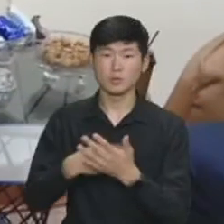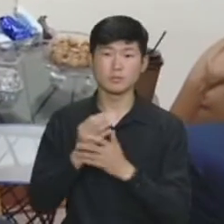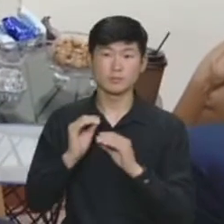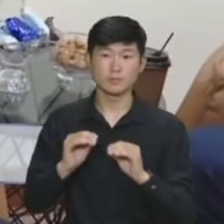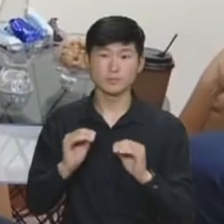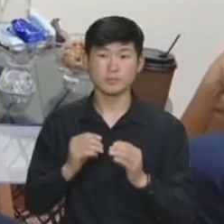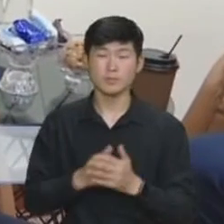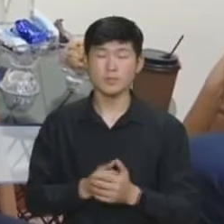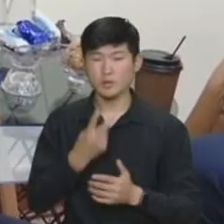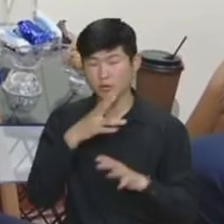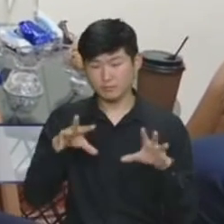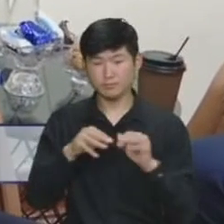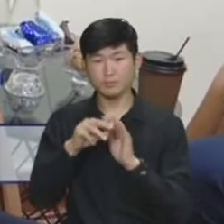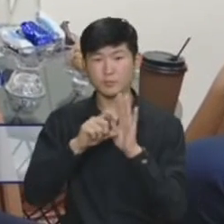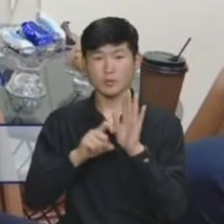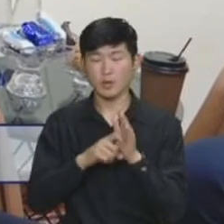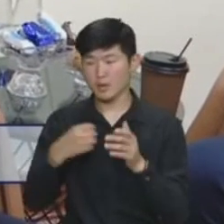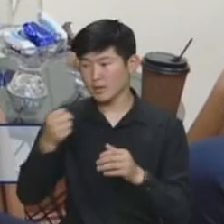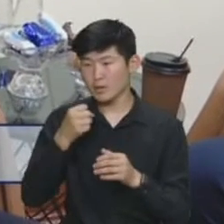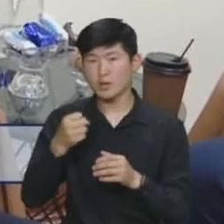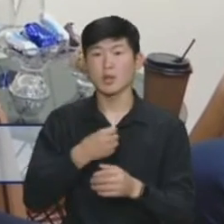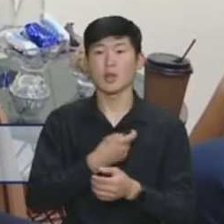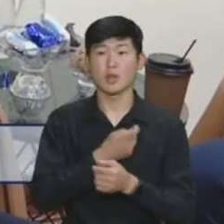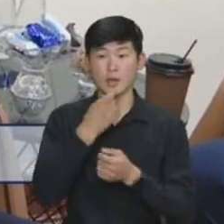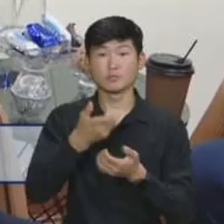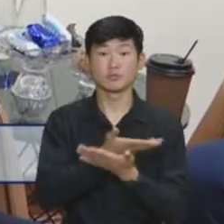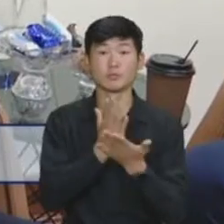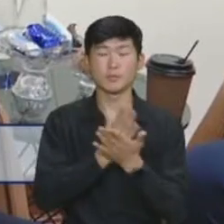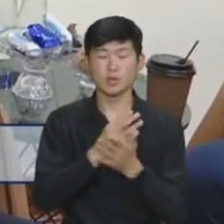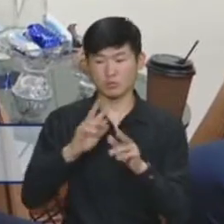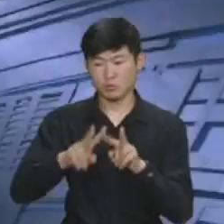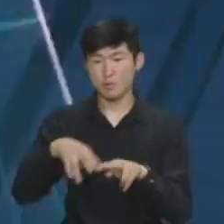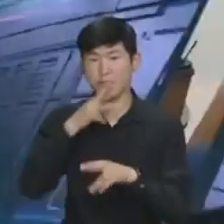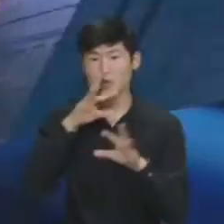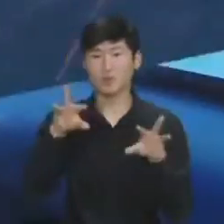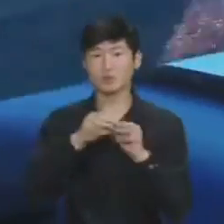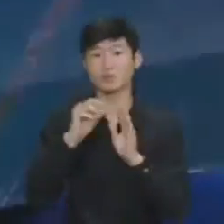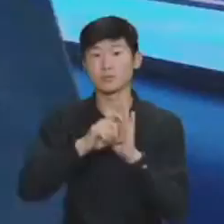Тэр мэдээллийн хөтөлбөр тодруулах ажлыг хөргөлөө, үргэлжлүүлэн мэдээллийн хөтөлбөр хүлээвч үзнэ үү?